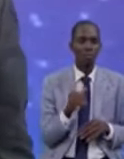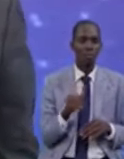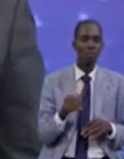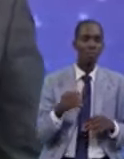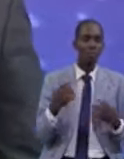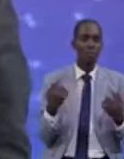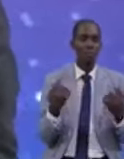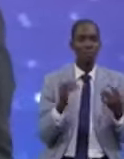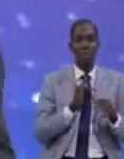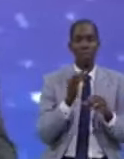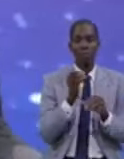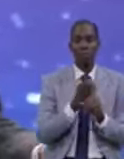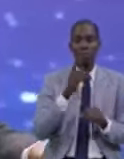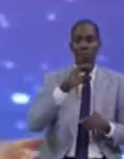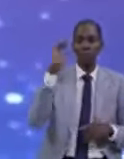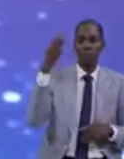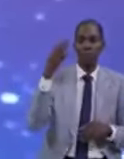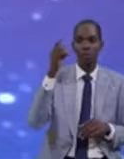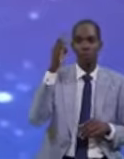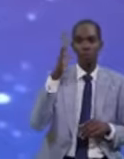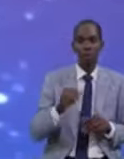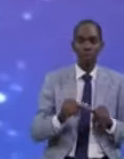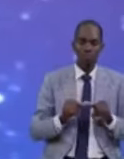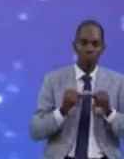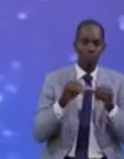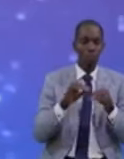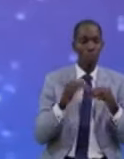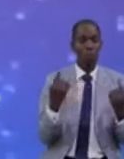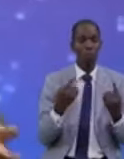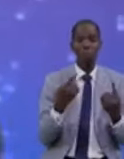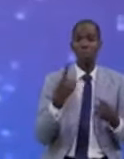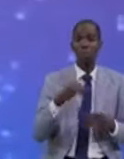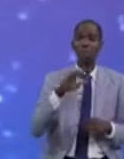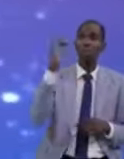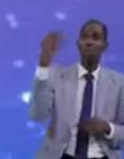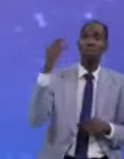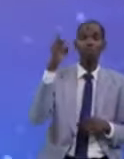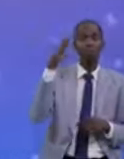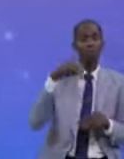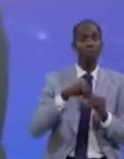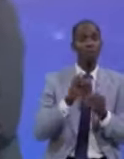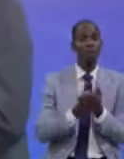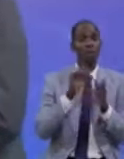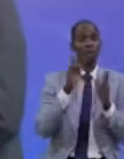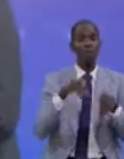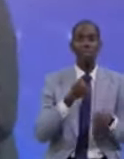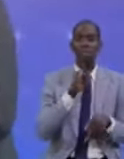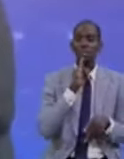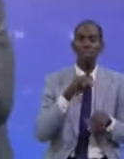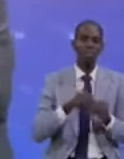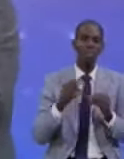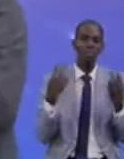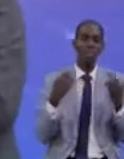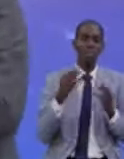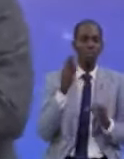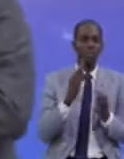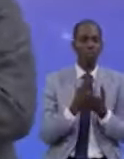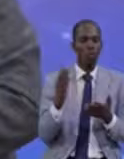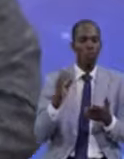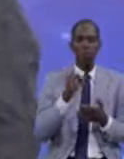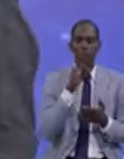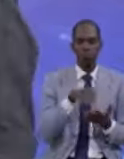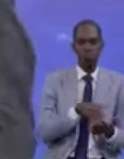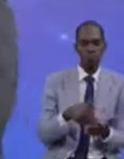il continue dans le péché la grâce de Dieu n'est pas est veine si quelqu'un qui est faible ne peut pas